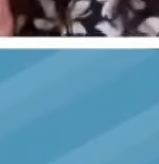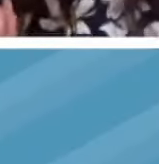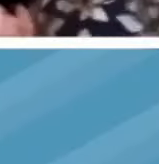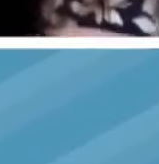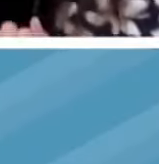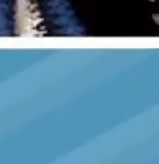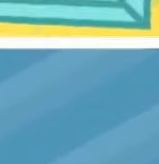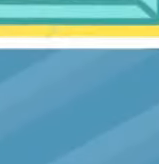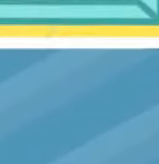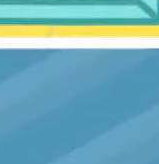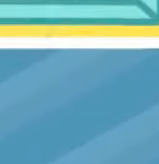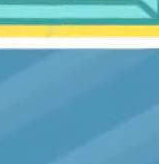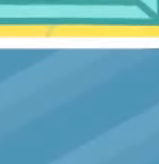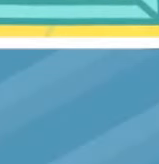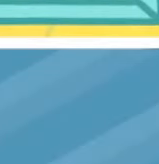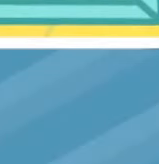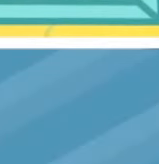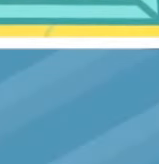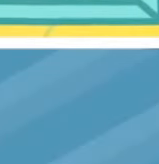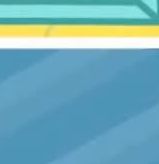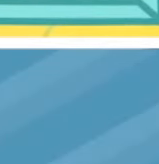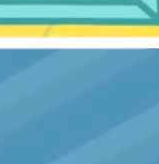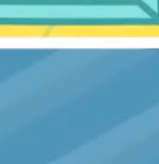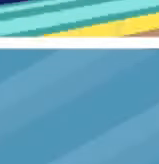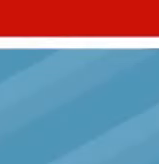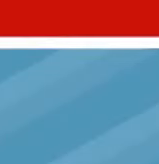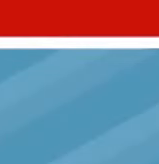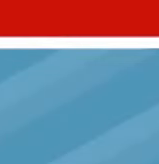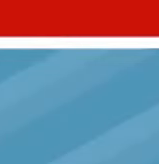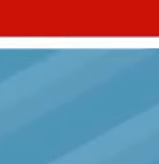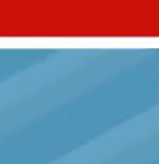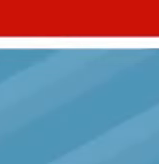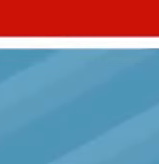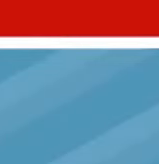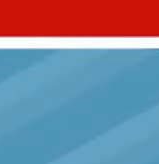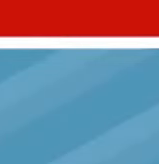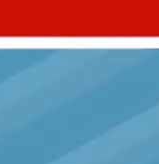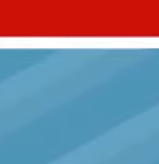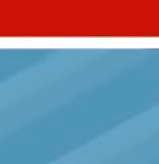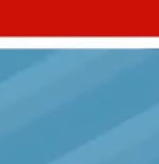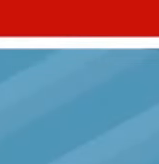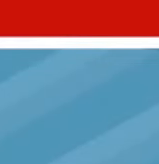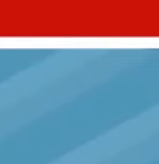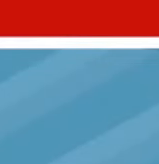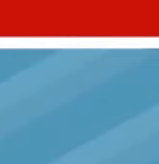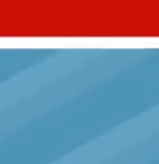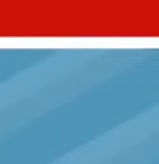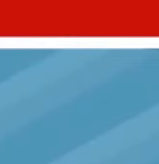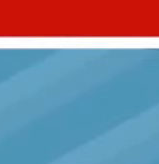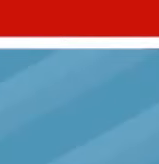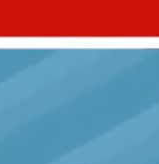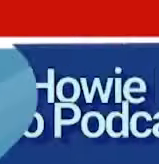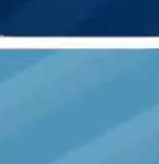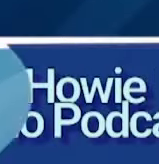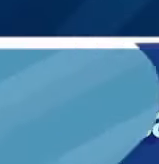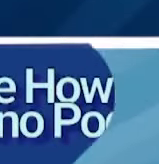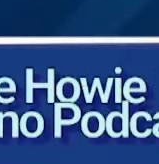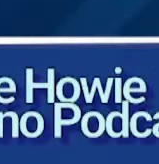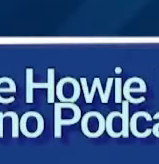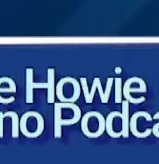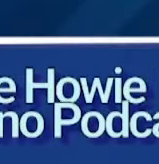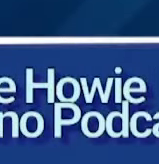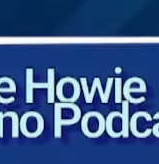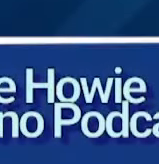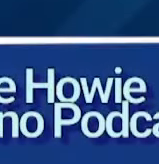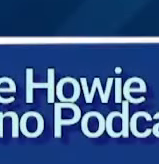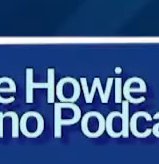ibang personalities. Wala na akong ginawa sa buhay ko kundi magbanda. Pero ba ditong sacred cows, bawal imbestigahan. I think